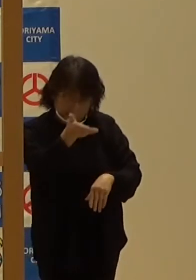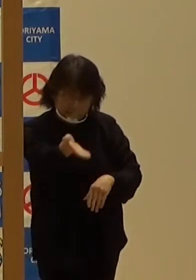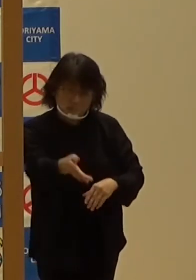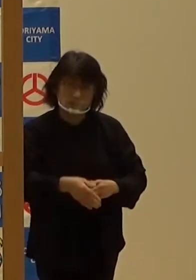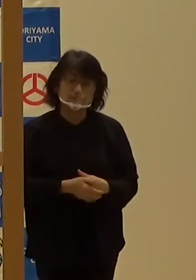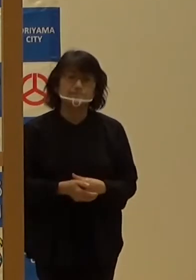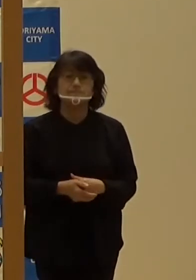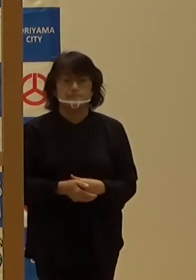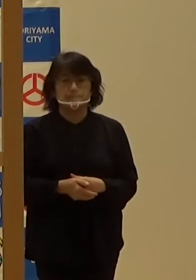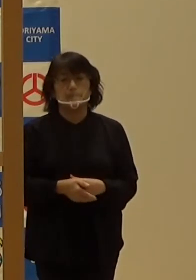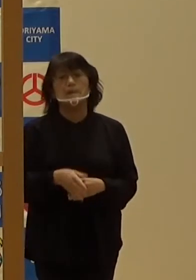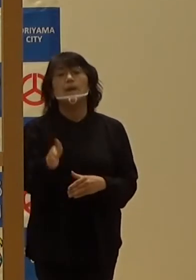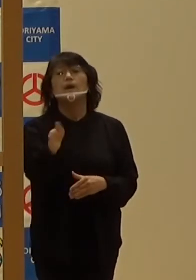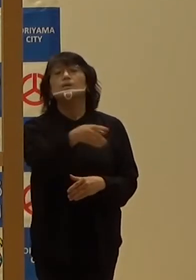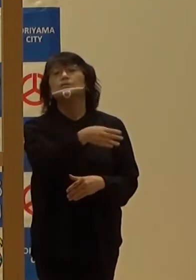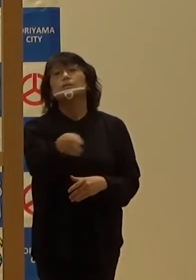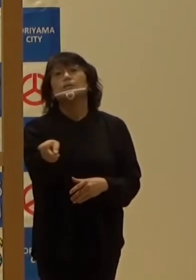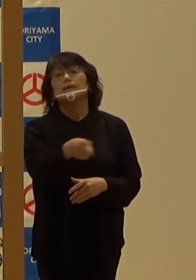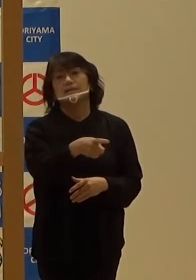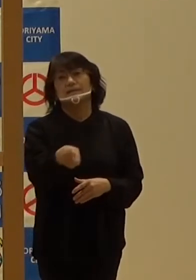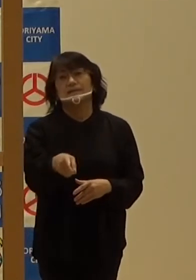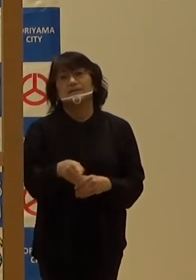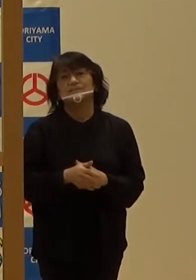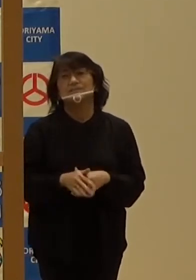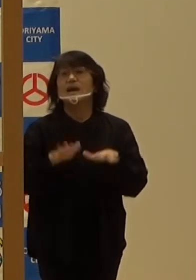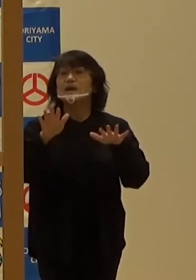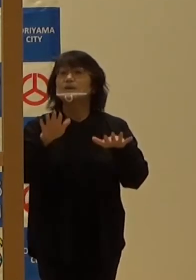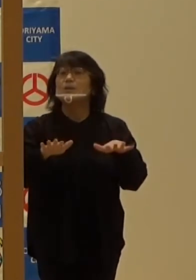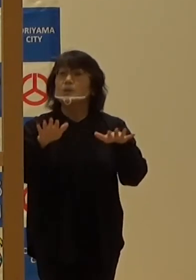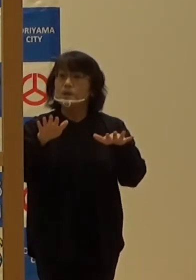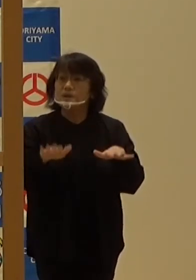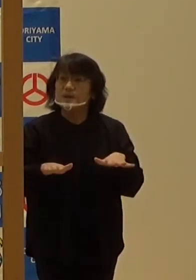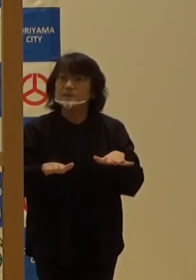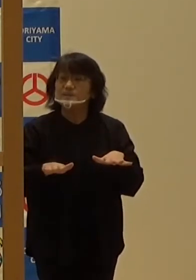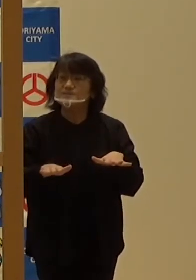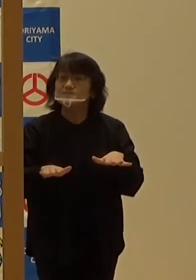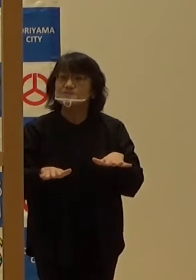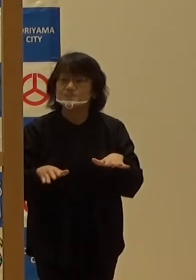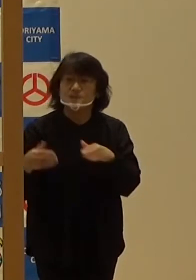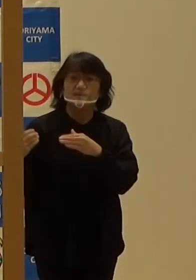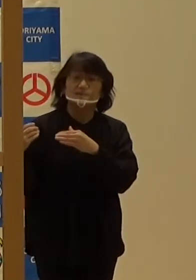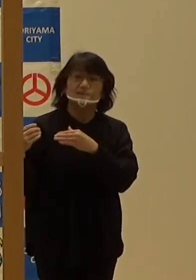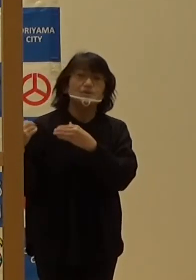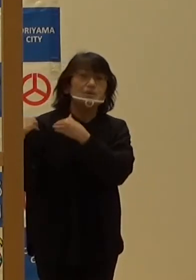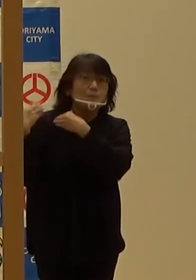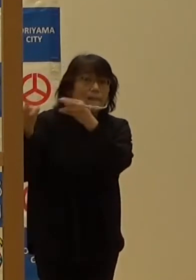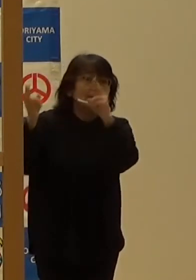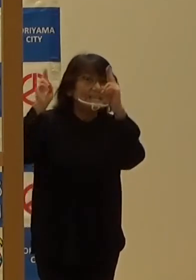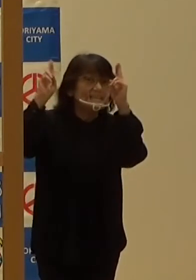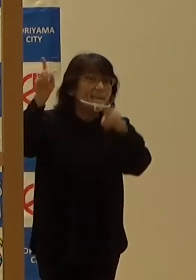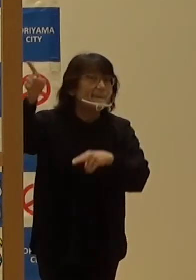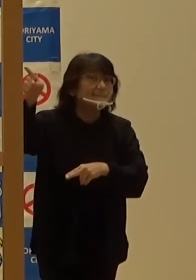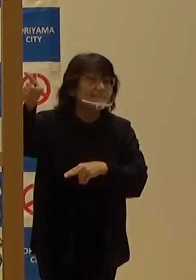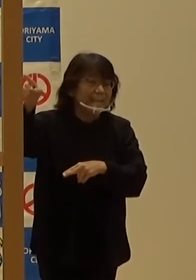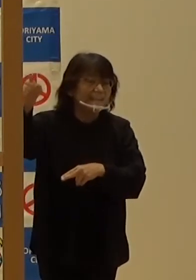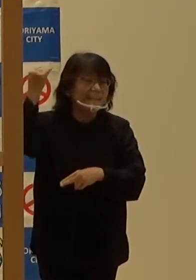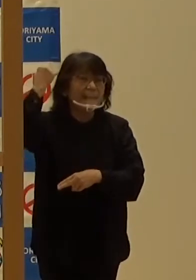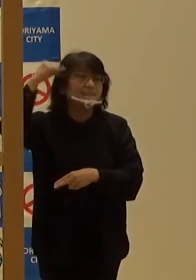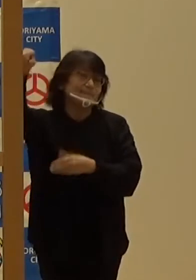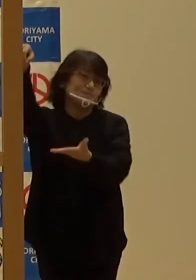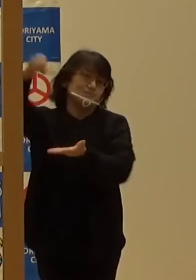その辺はまずですね、この今回受注いただいた方に大いにアイデアを出していただ